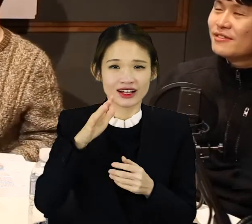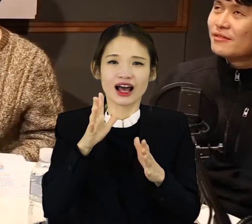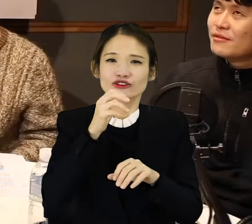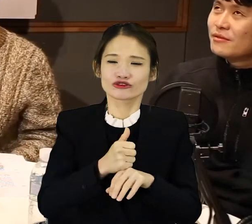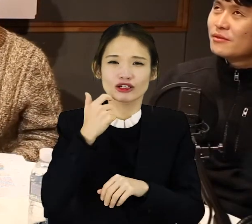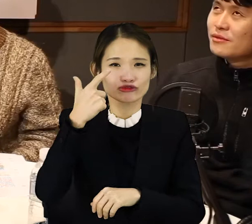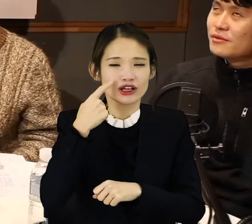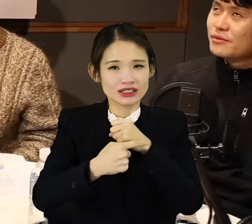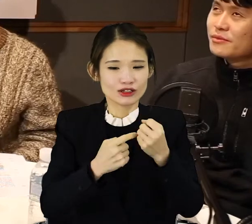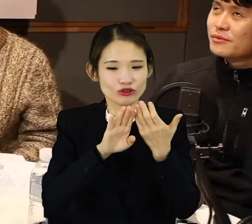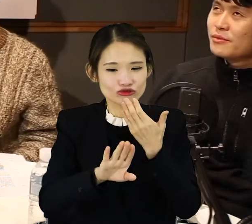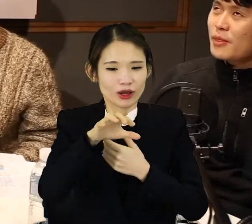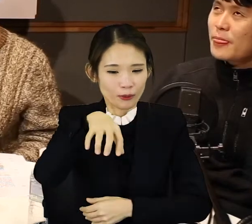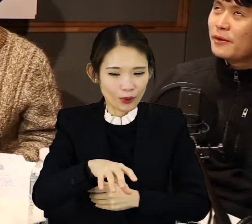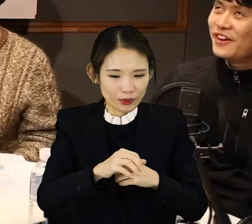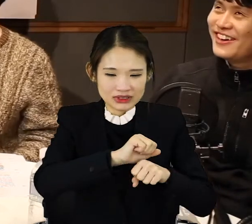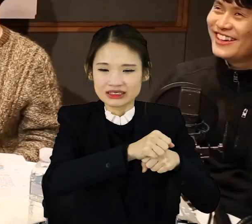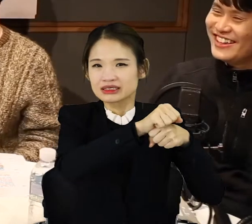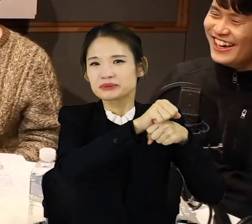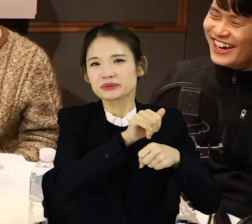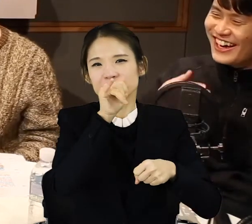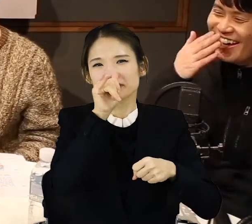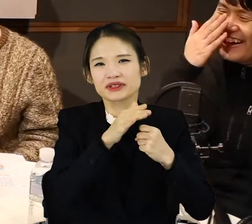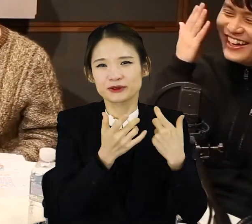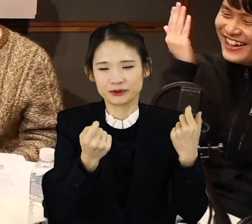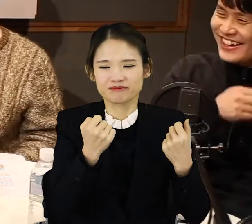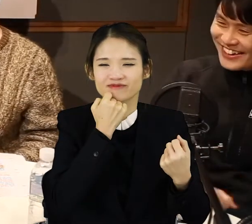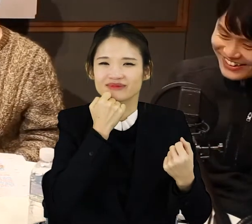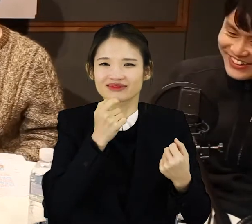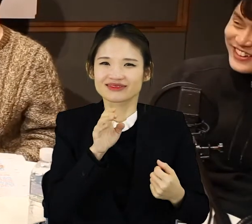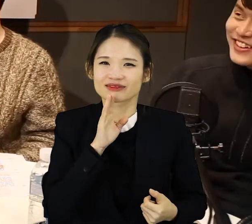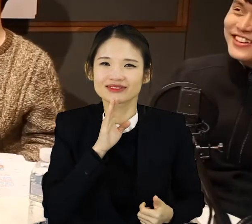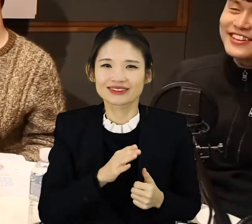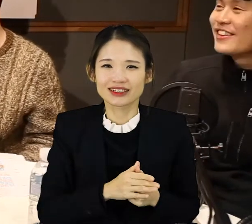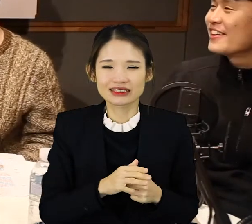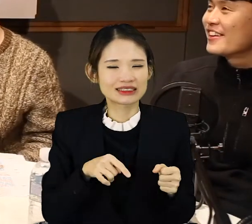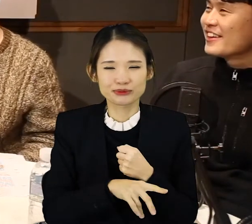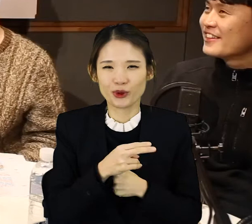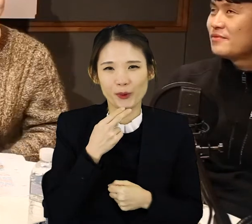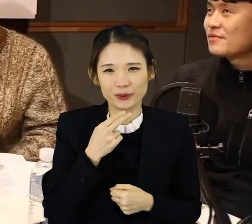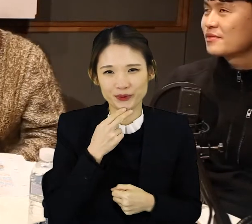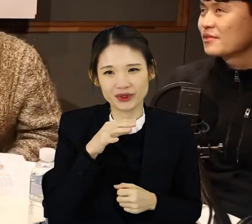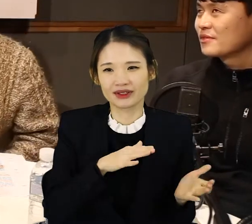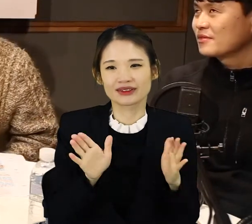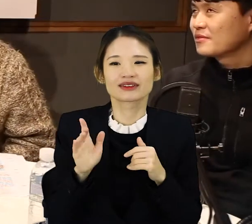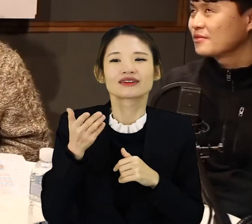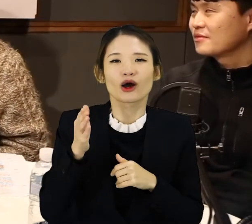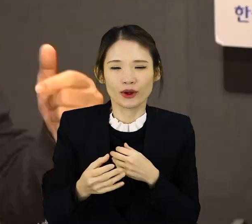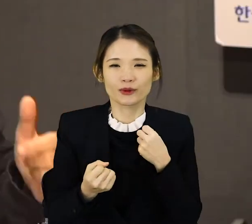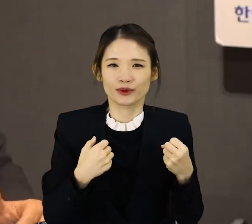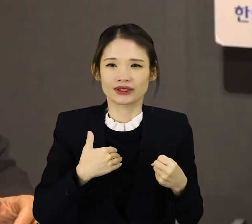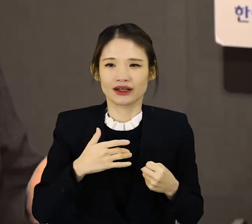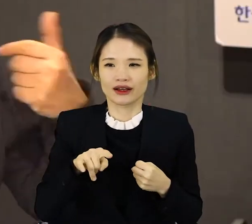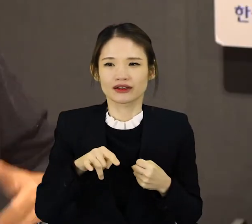한 6개월 뒤 1년 뒤에 가보면 그 공간에 막 짐 쌓여 있고 막 유모차하고 책하고 쌓여 있고 아무런 의미 없는 그런. 자 근데도 그럼에도